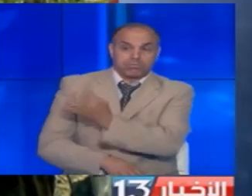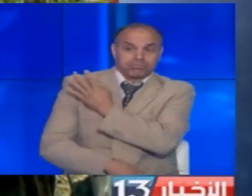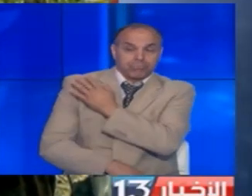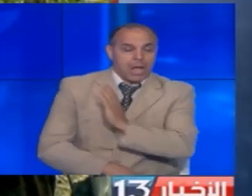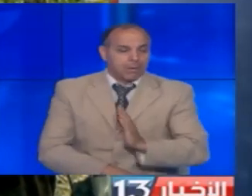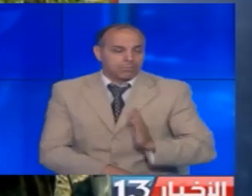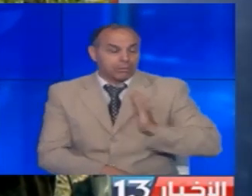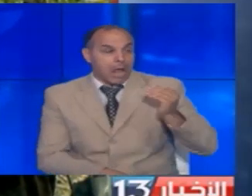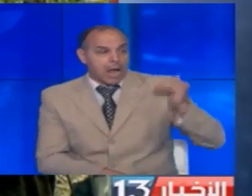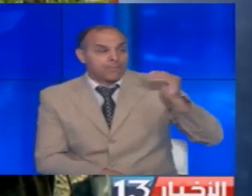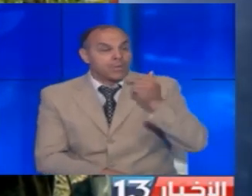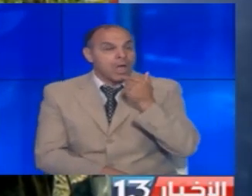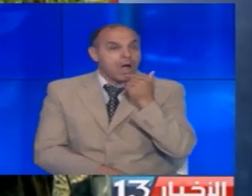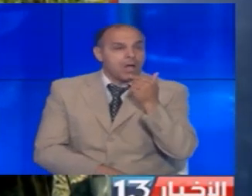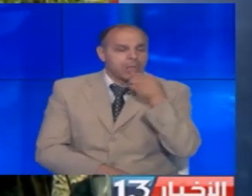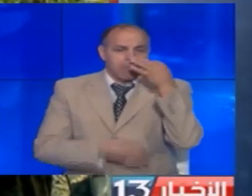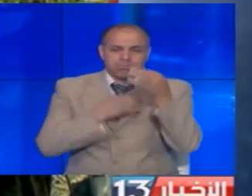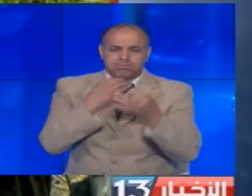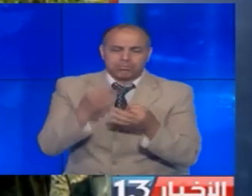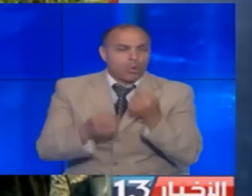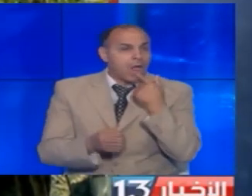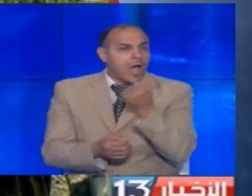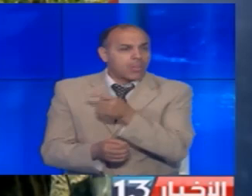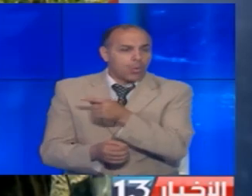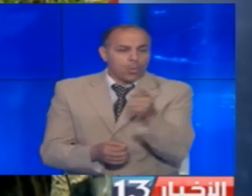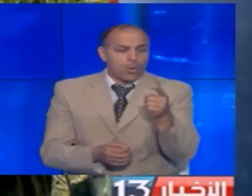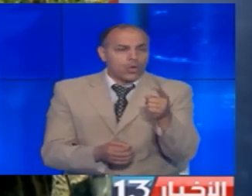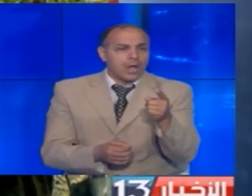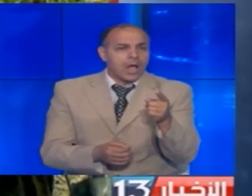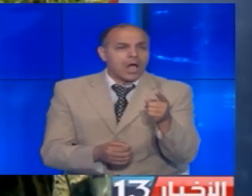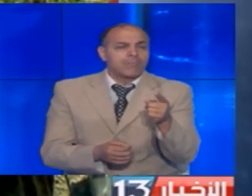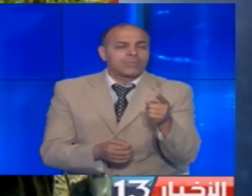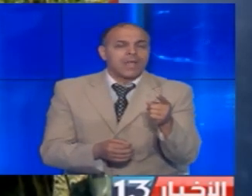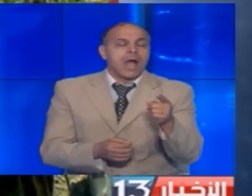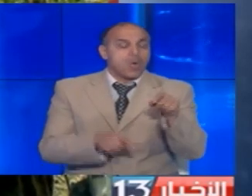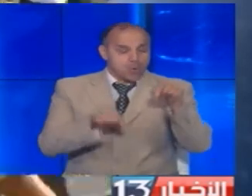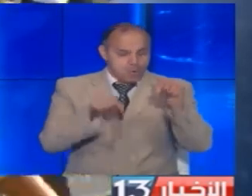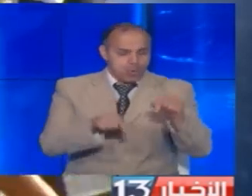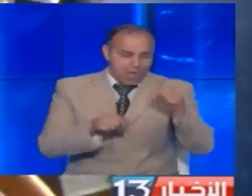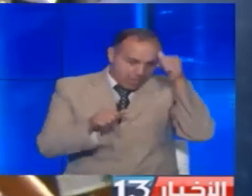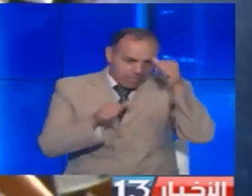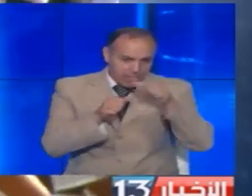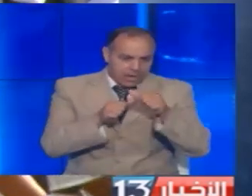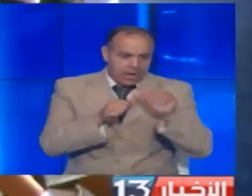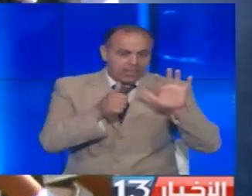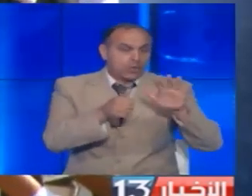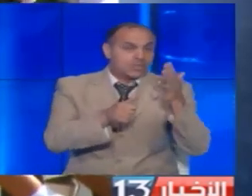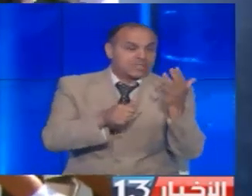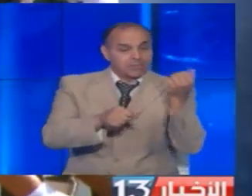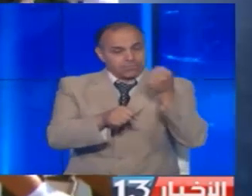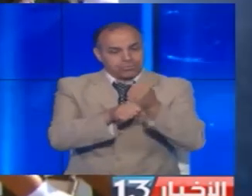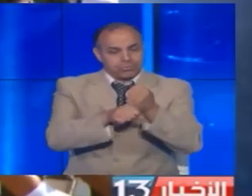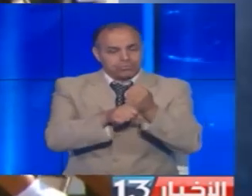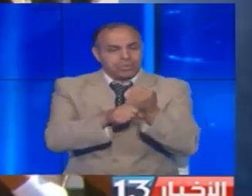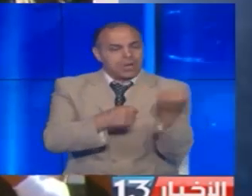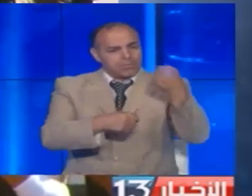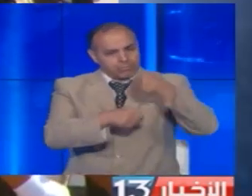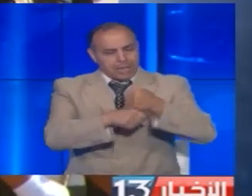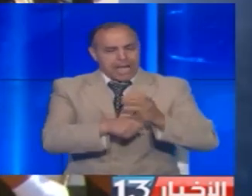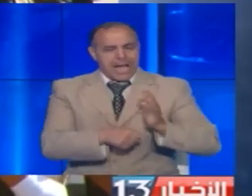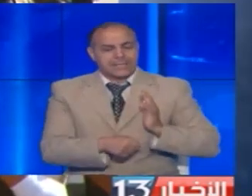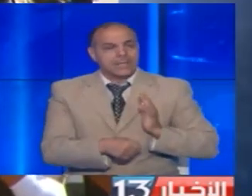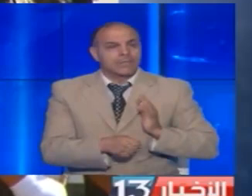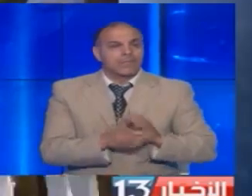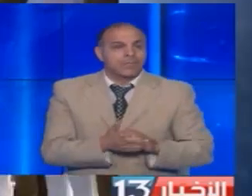للقوات المسلحة الكلمة التي توجه بها إلى التشكيلات التي حضرت اليوم إحياء الذكرى 62 لانبعاث الجيش